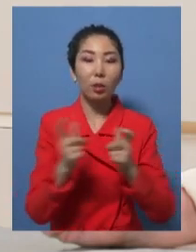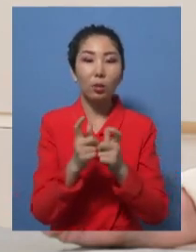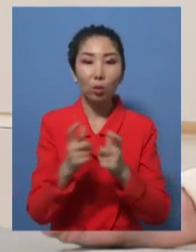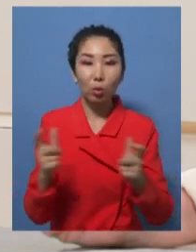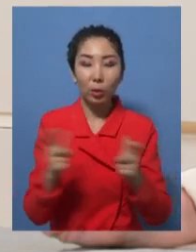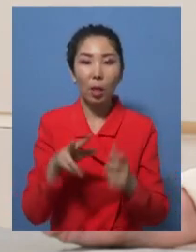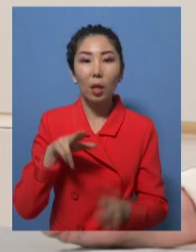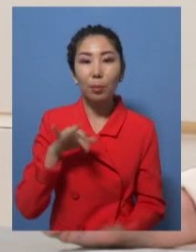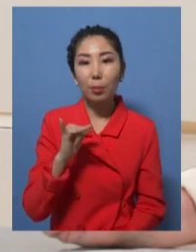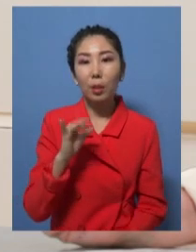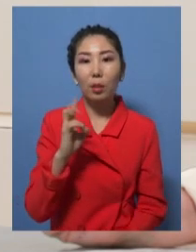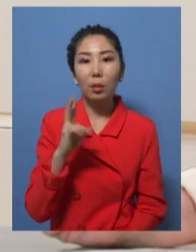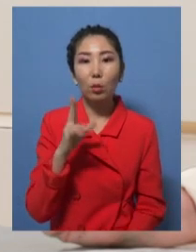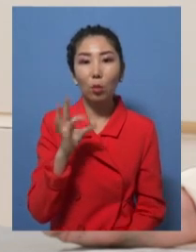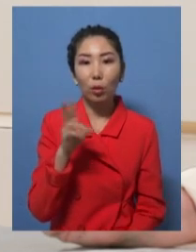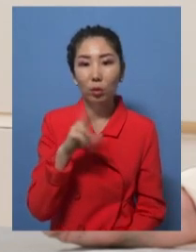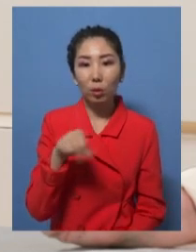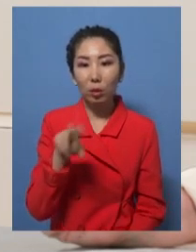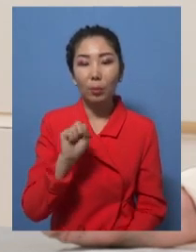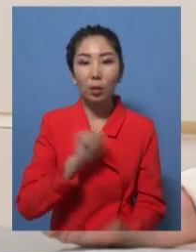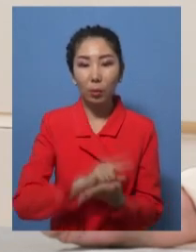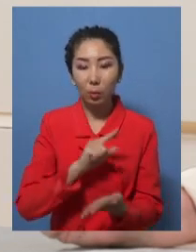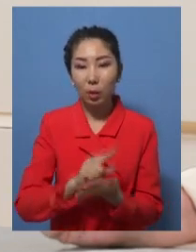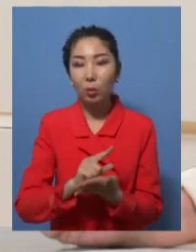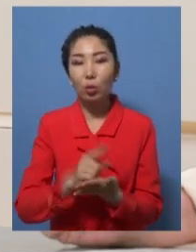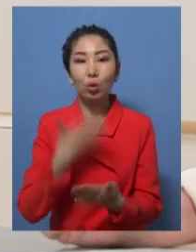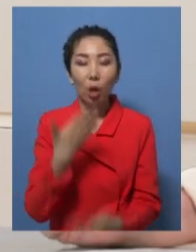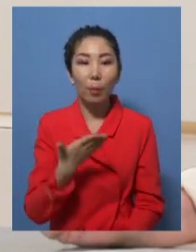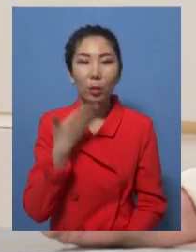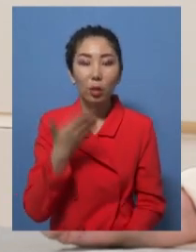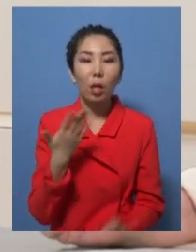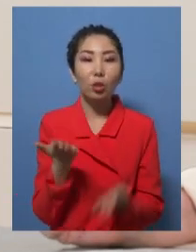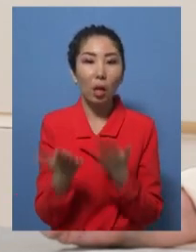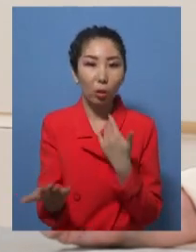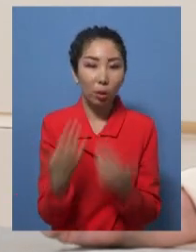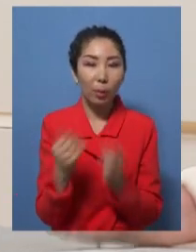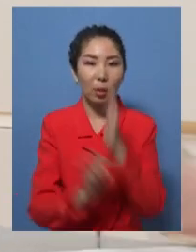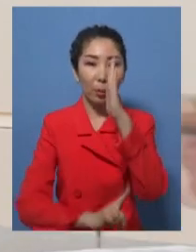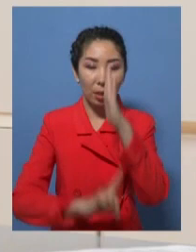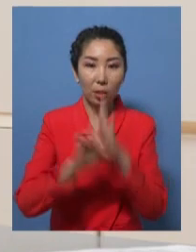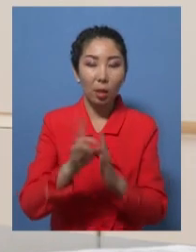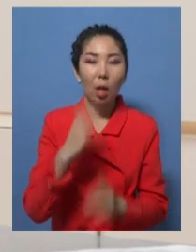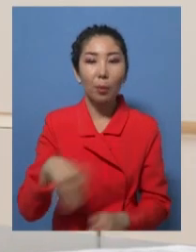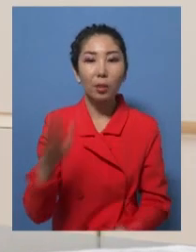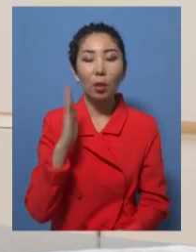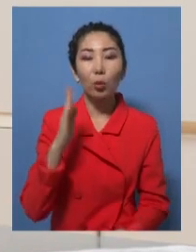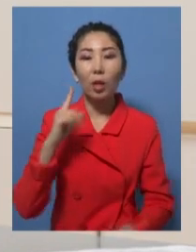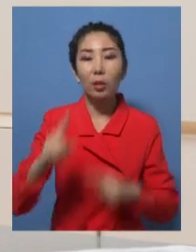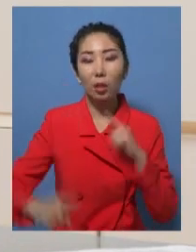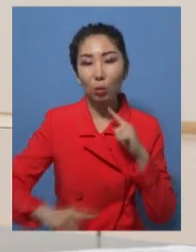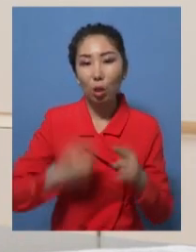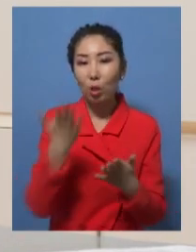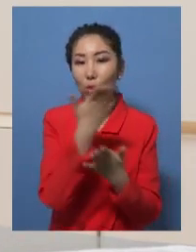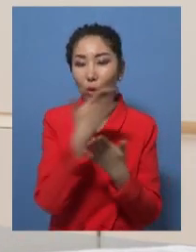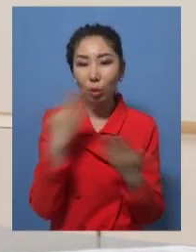карточкаңыздың жаңағы пин кодын ауыстыруға тапсырыс бердіңіз ба, берген жоқсыз ба деп диалогты бастайды да. Диалогты бастайды да, жоқ,